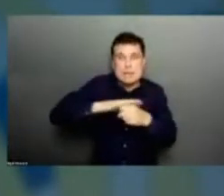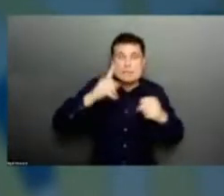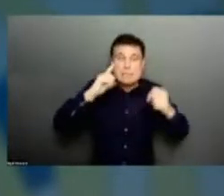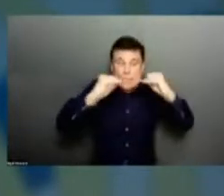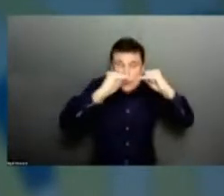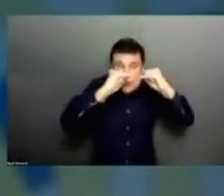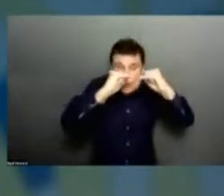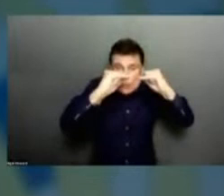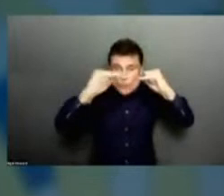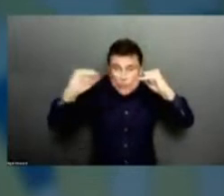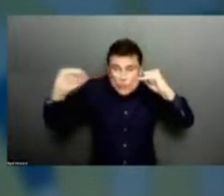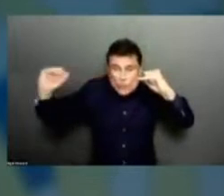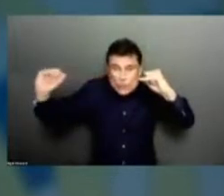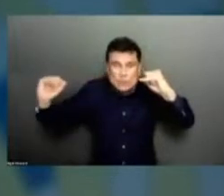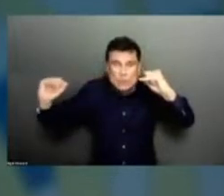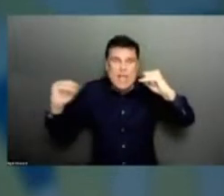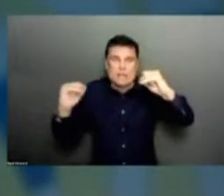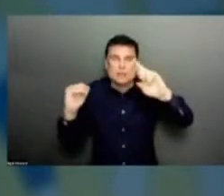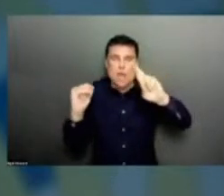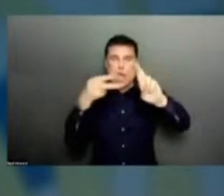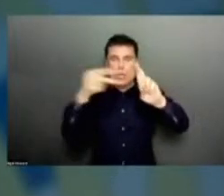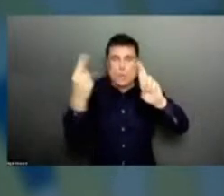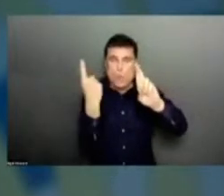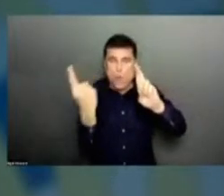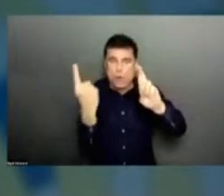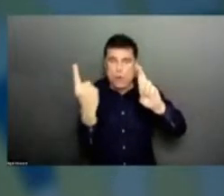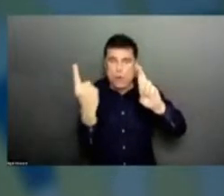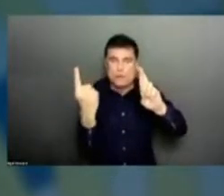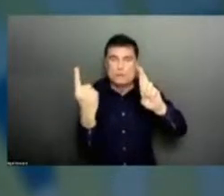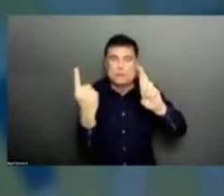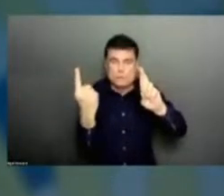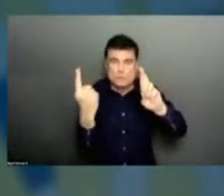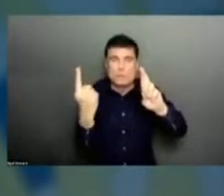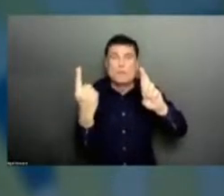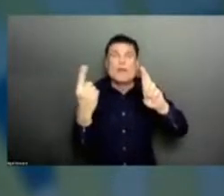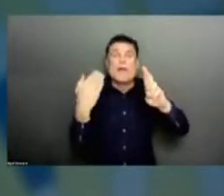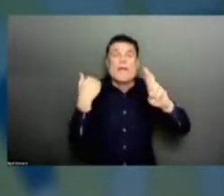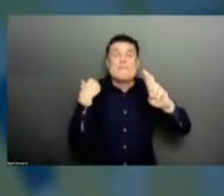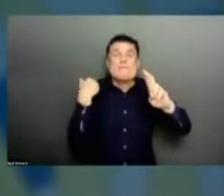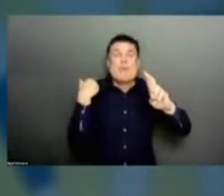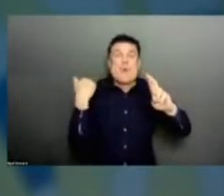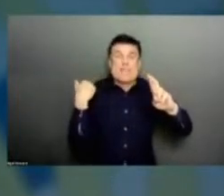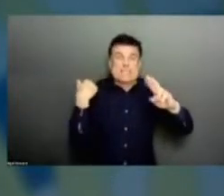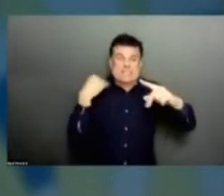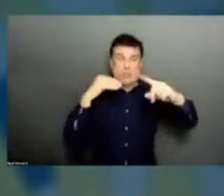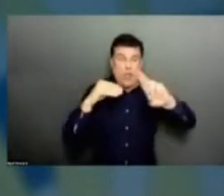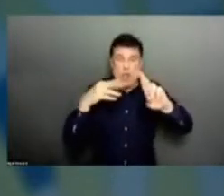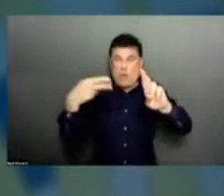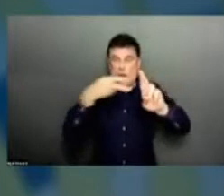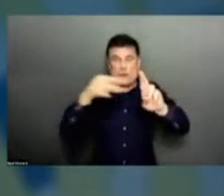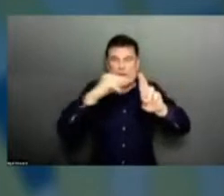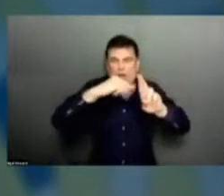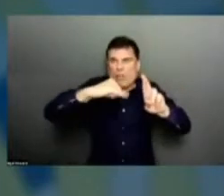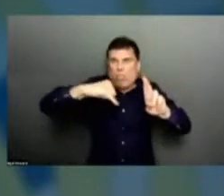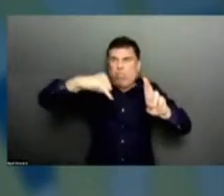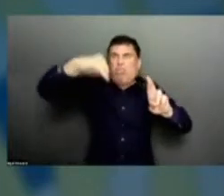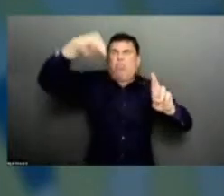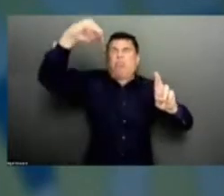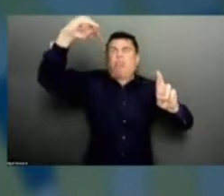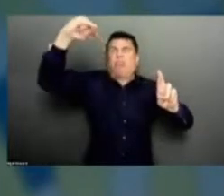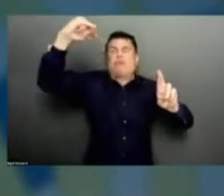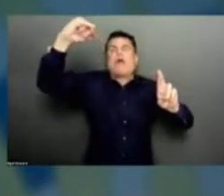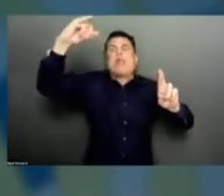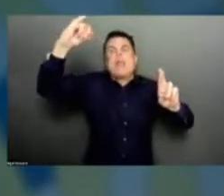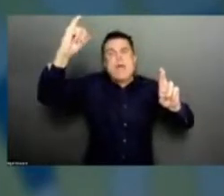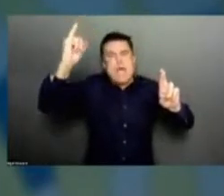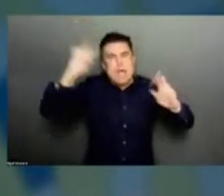这 we're 个 out 不 of the 等于 woods. 说 We know 现在 that 很容易 the 得到的， contact 这个是我 tracers 们 are 费 still 了 working 9牛二 very 虎之 hard, 力啊， particularly 大 in 家克服 Fraser 了重 Health, 重困难 Vancouver Coastal, 才